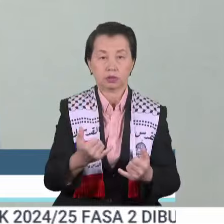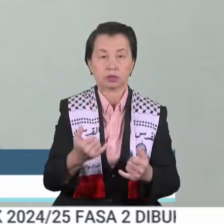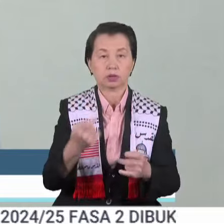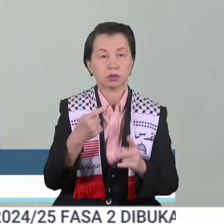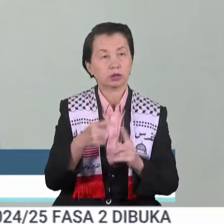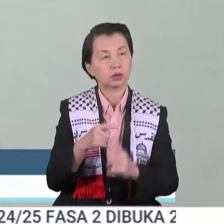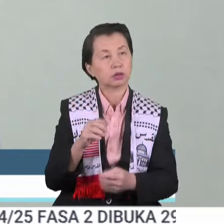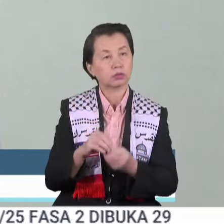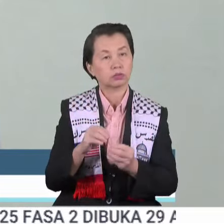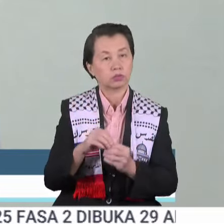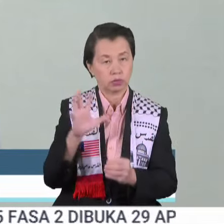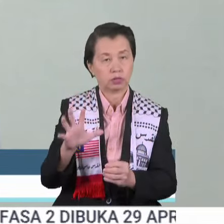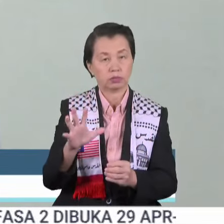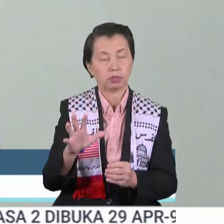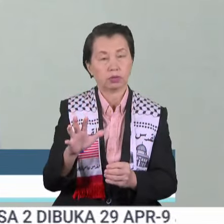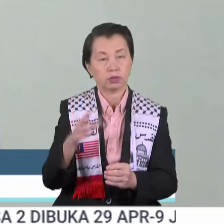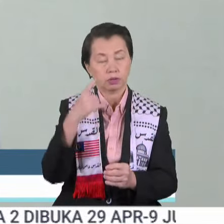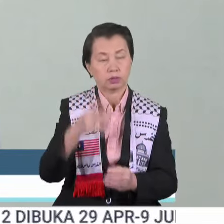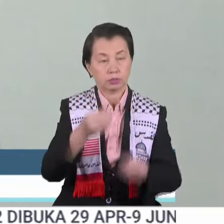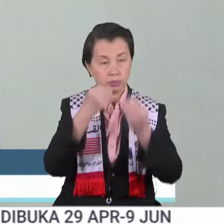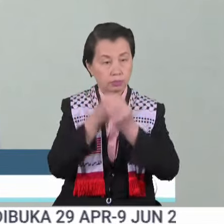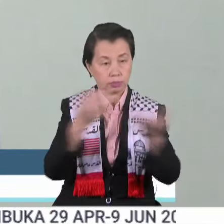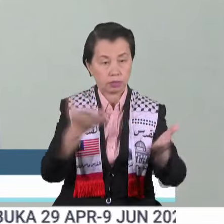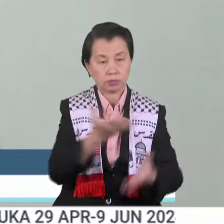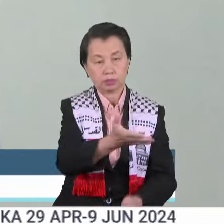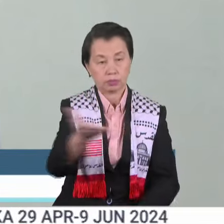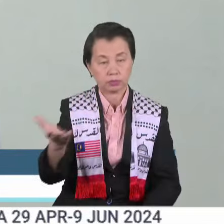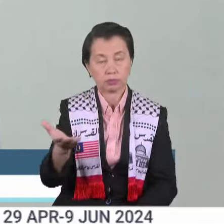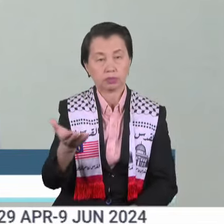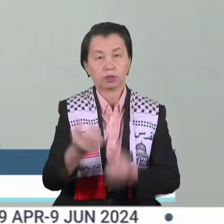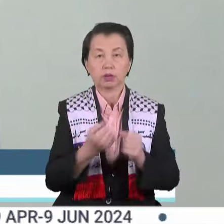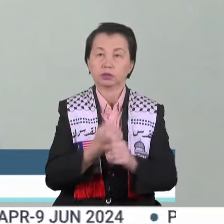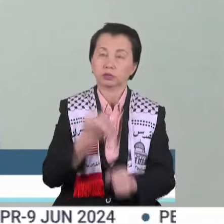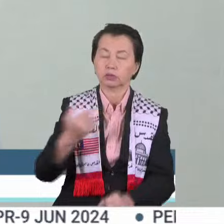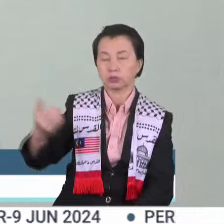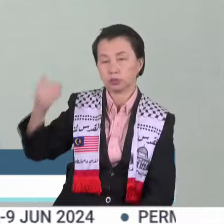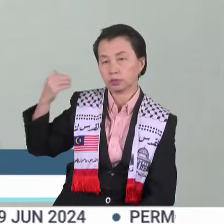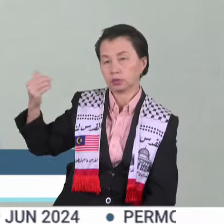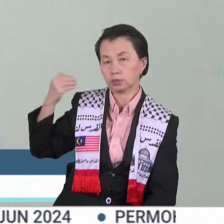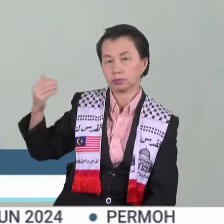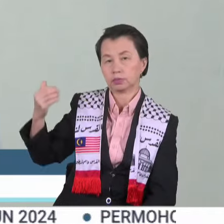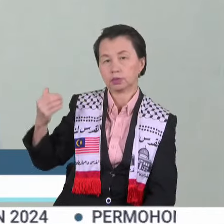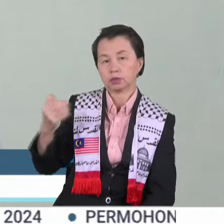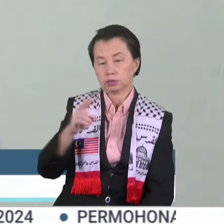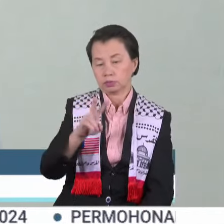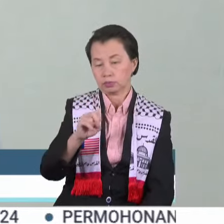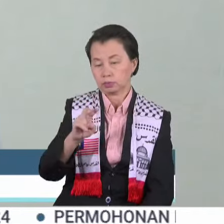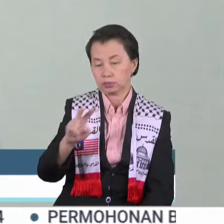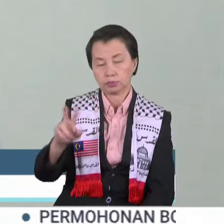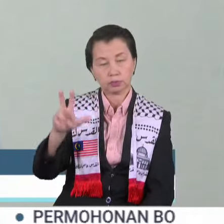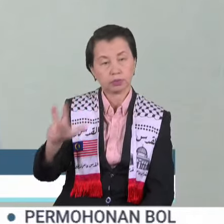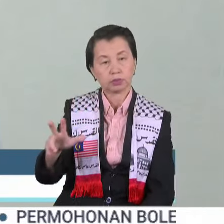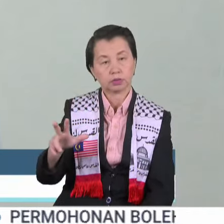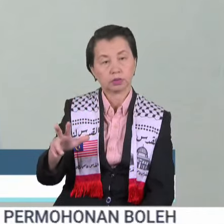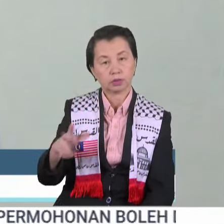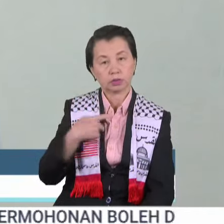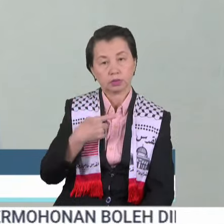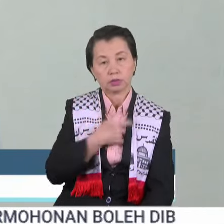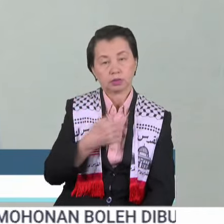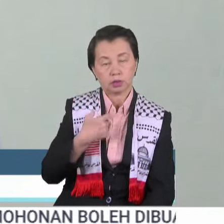kelima untuk makluman semua. Pada tahun lepas, iaitu tahun 2023